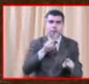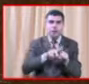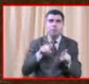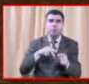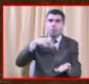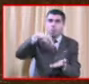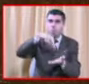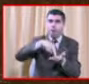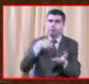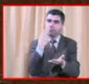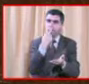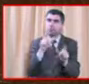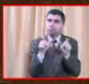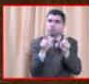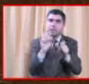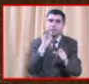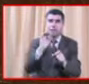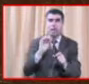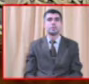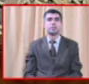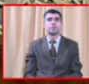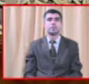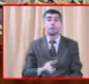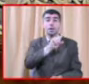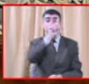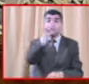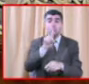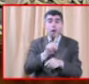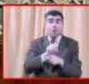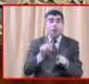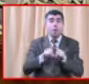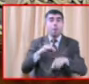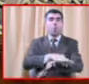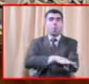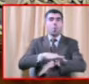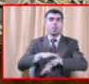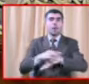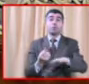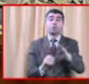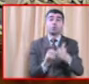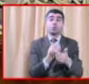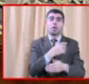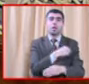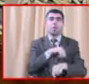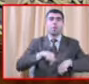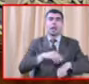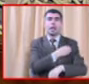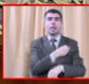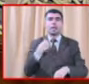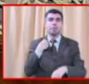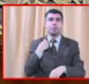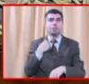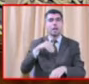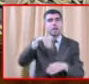جميع التدابير اللازمه باش نحسنوا هذا الامر. السيد الوزير، سؤال التوظيفات الجديده بوزاره الصحه للسيدات والساده النواب المحترمين الفريق الاستقلالي